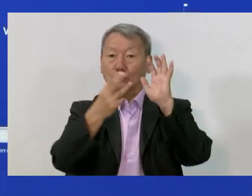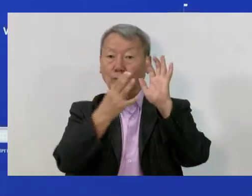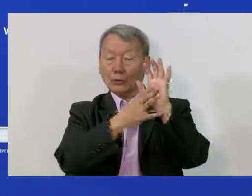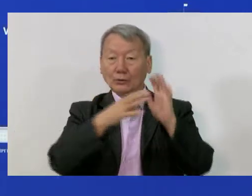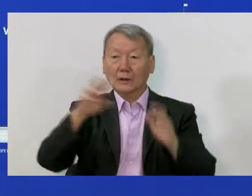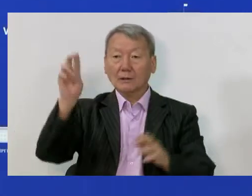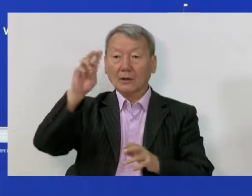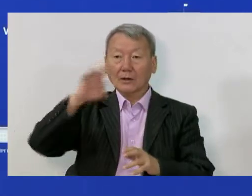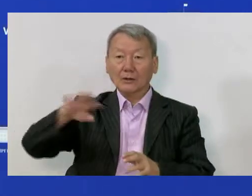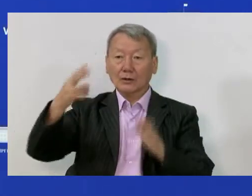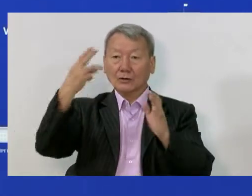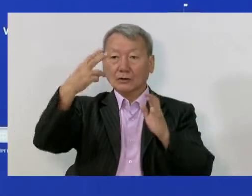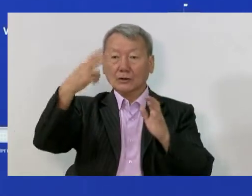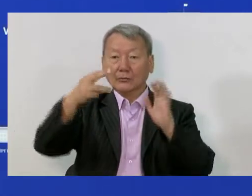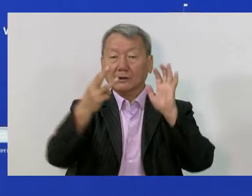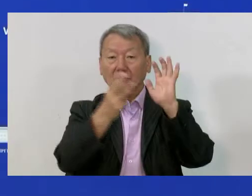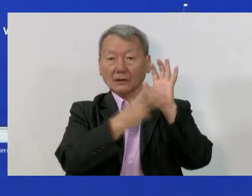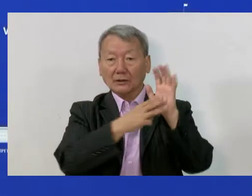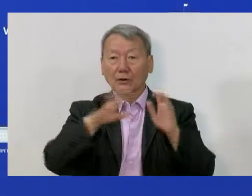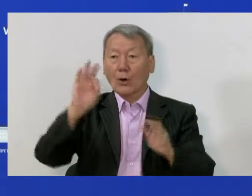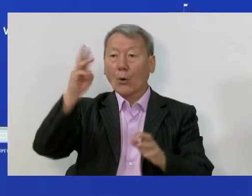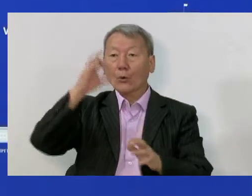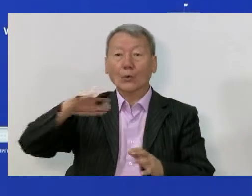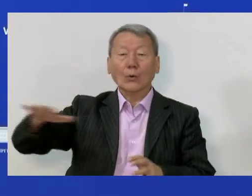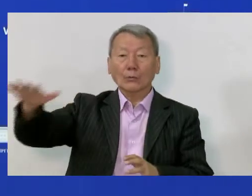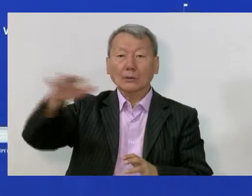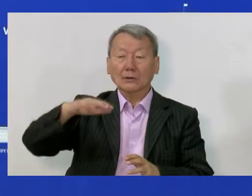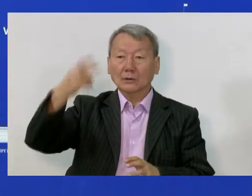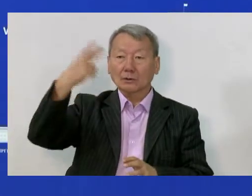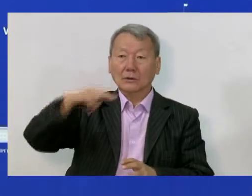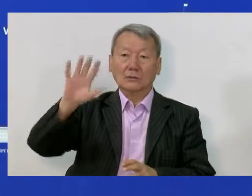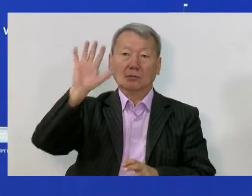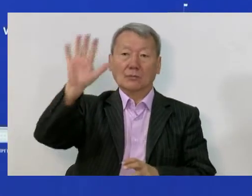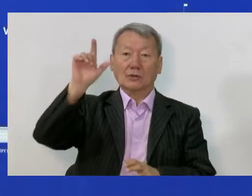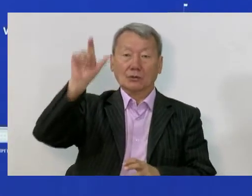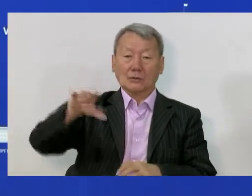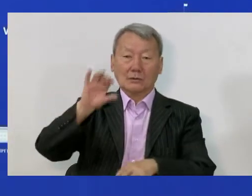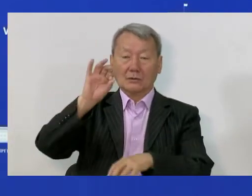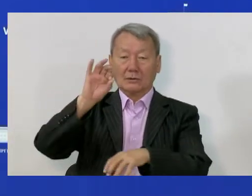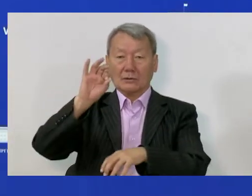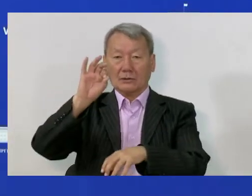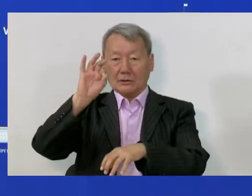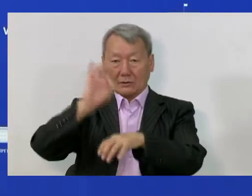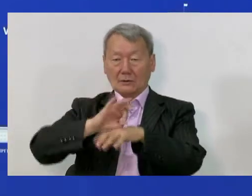Баткен облысында 28, ұш облысында 25 ұшыр ғатталды.